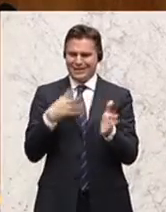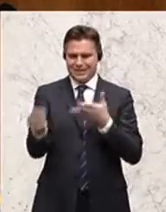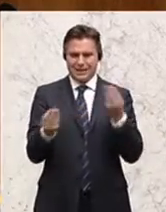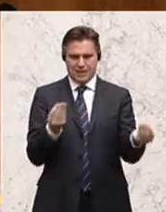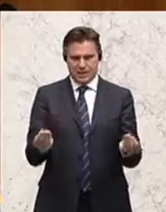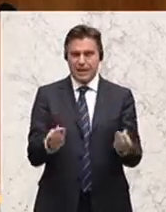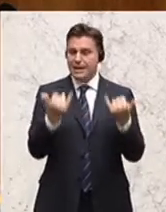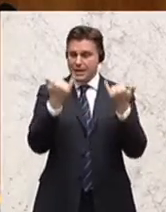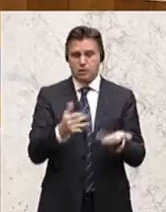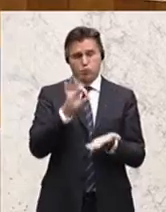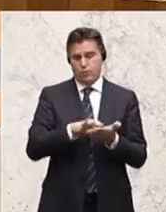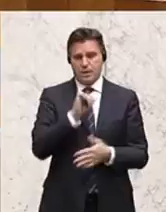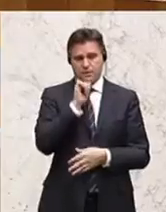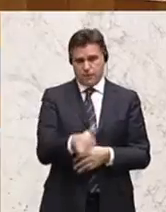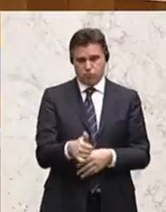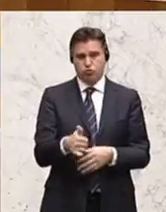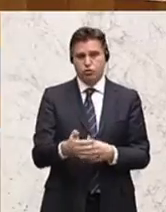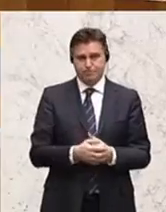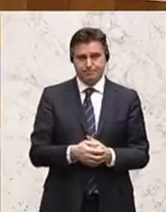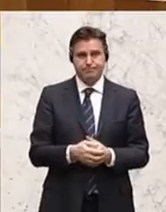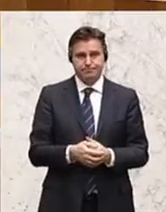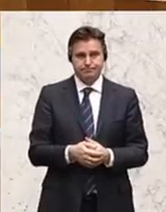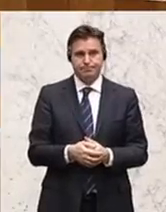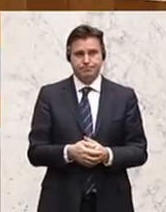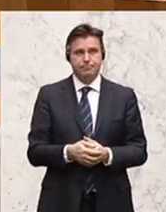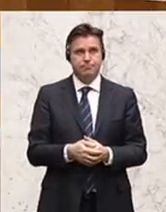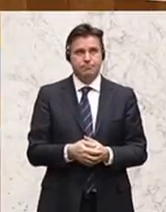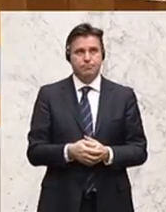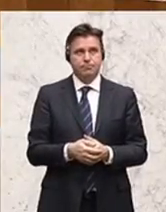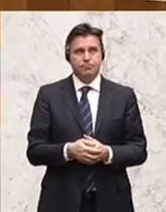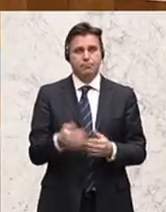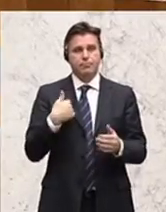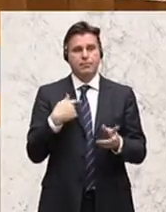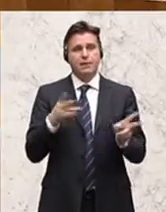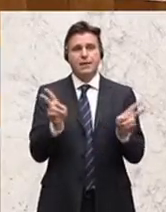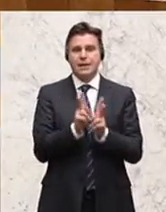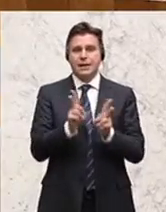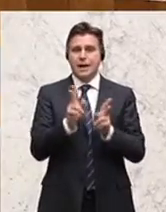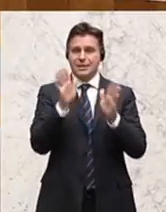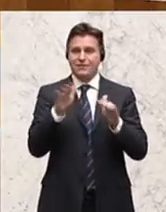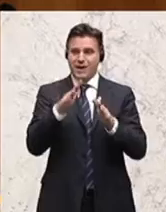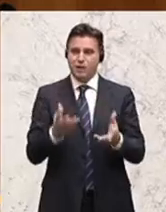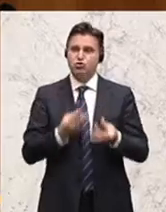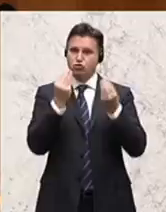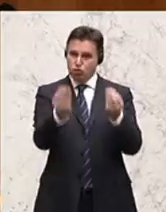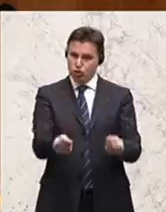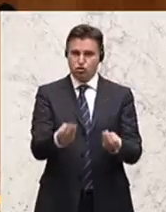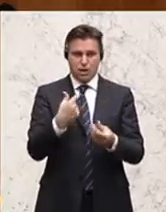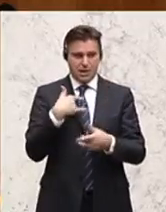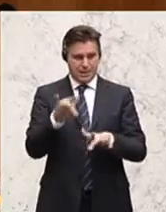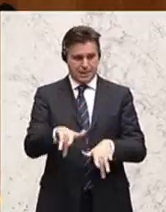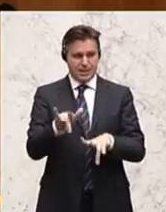was derzeit nicht der Fall ist. Ich habe ein kleines Weihnachtsgeschenk